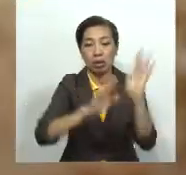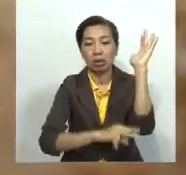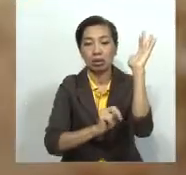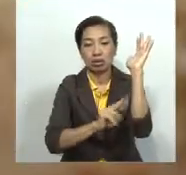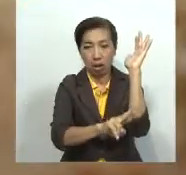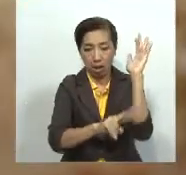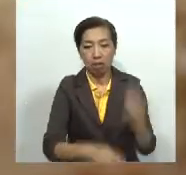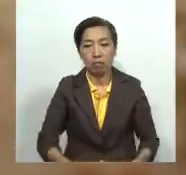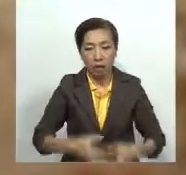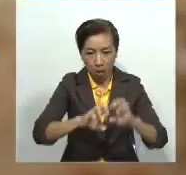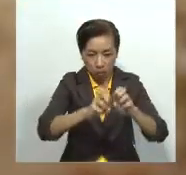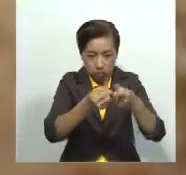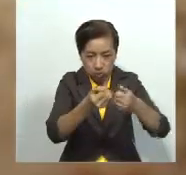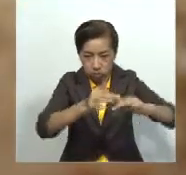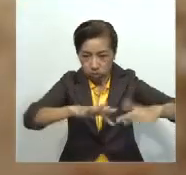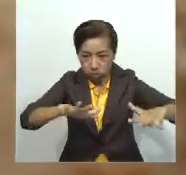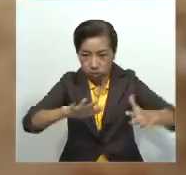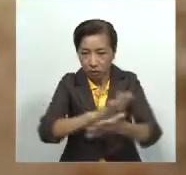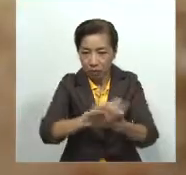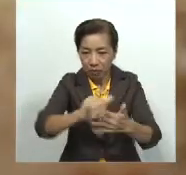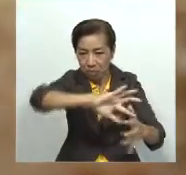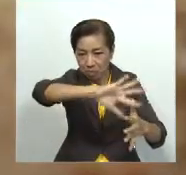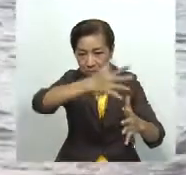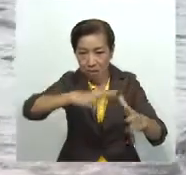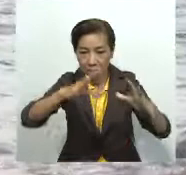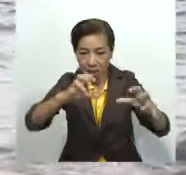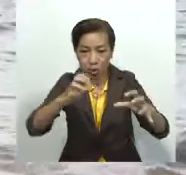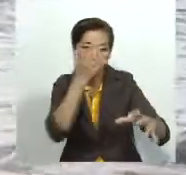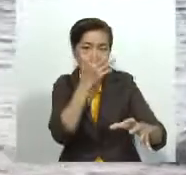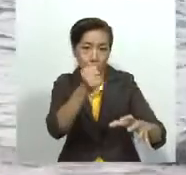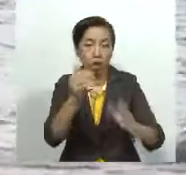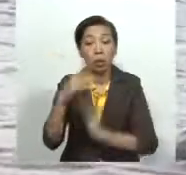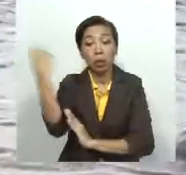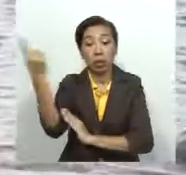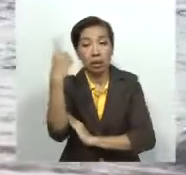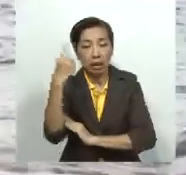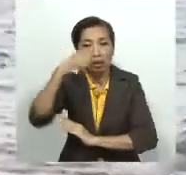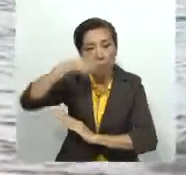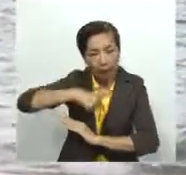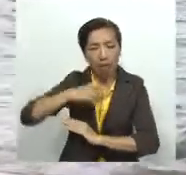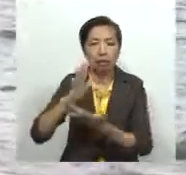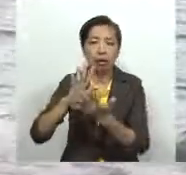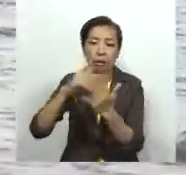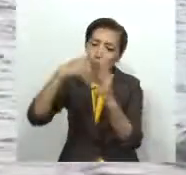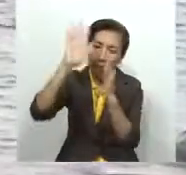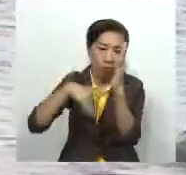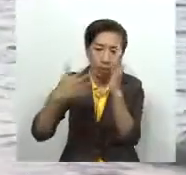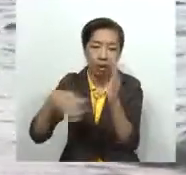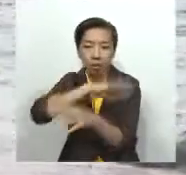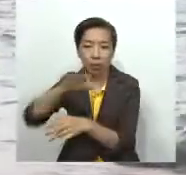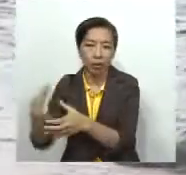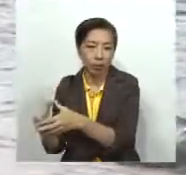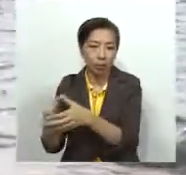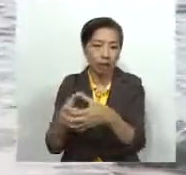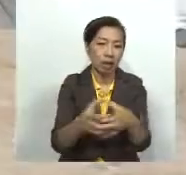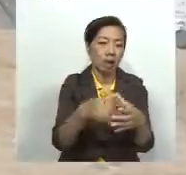สซึ่งมีชายหาดที่สะอาดและมีโขดหินที่สวยงามทำให้นักท่องเที่ยวทั้งในและต่างพื้นที่ต่างนำครอบครัวมาพัก